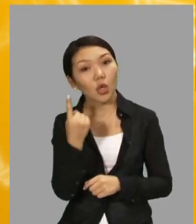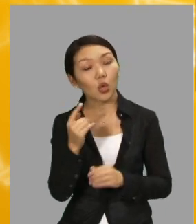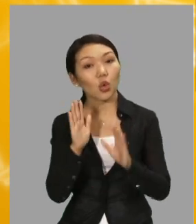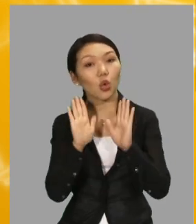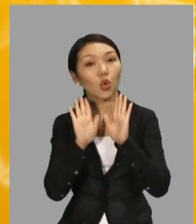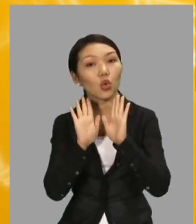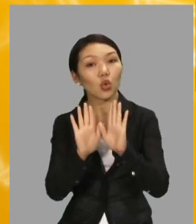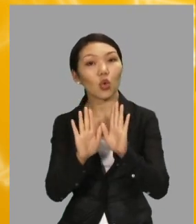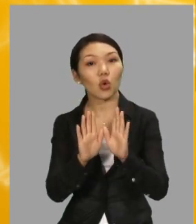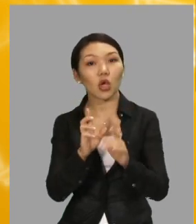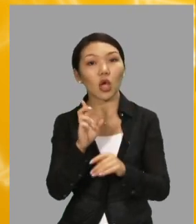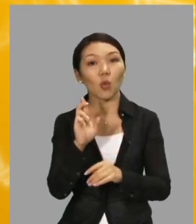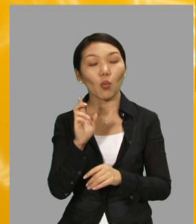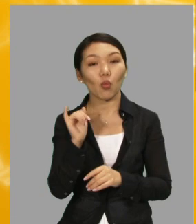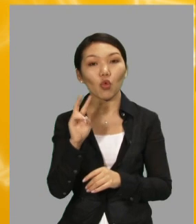«Э»?